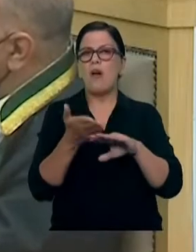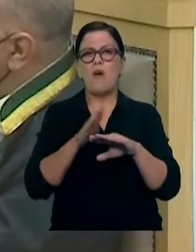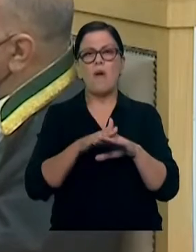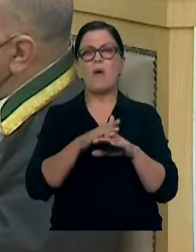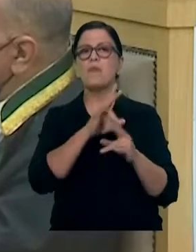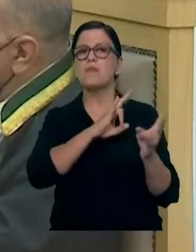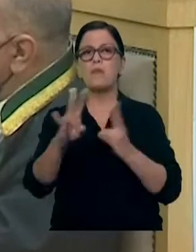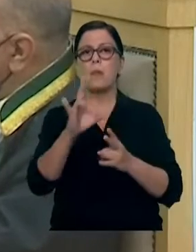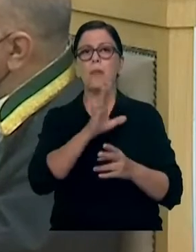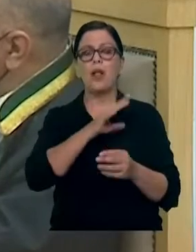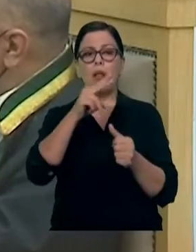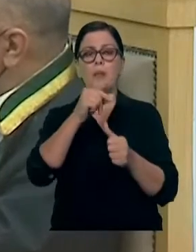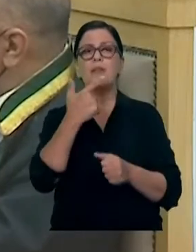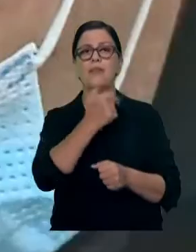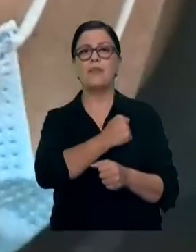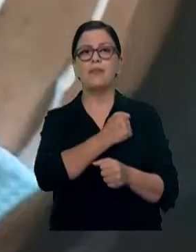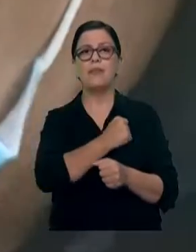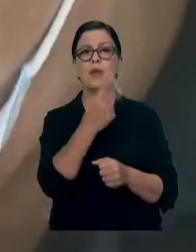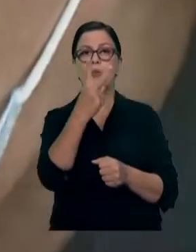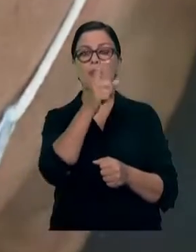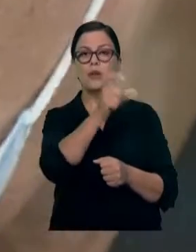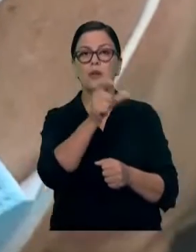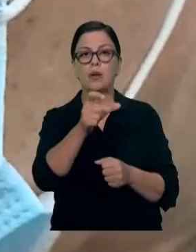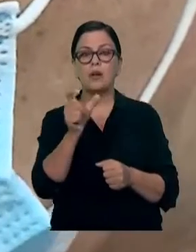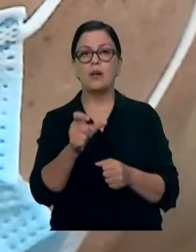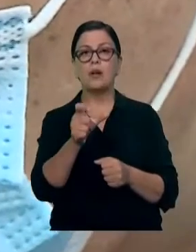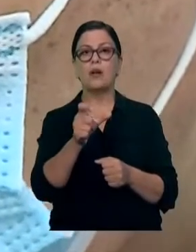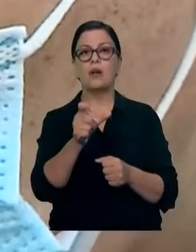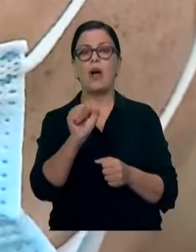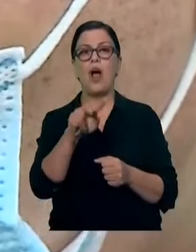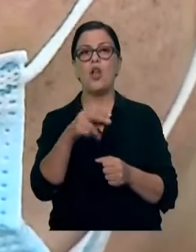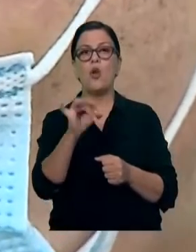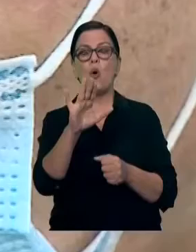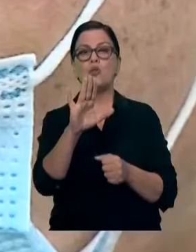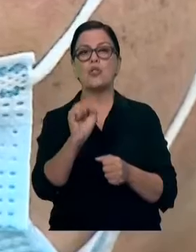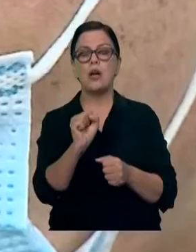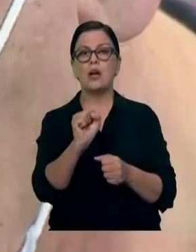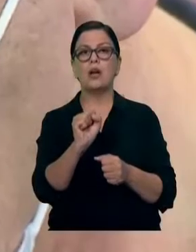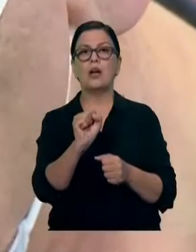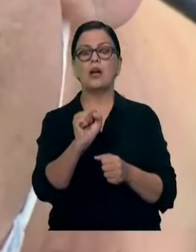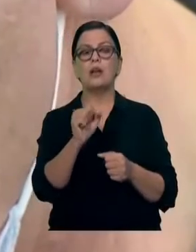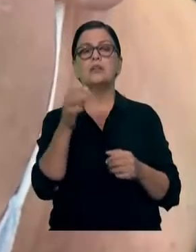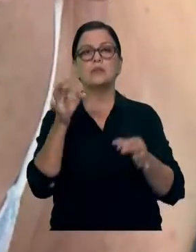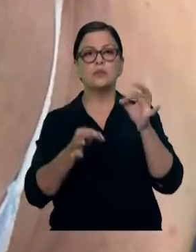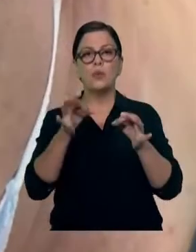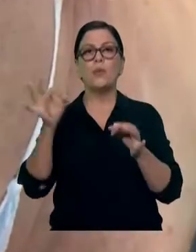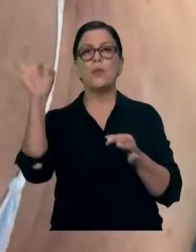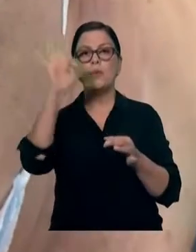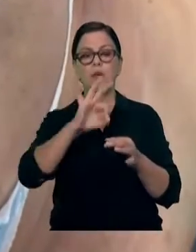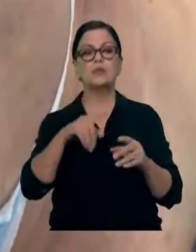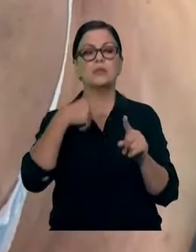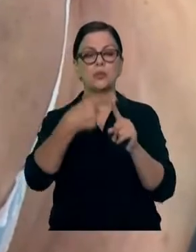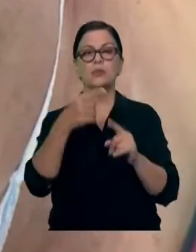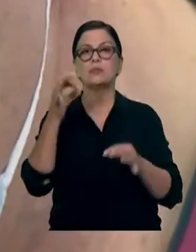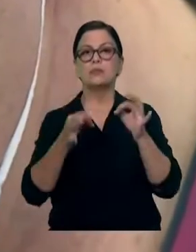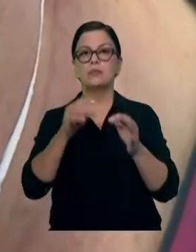olunan erməni hərbçilər Mkrtıçyan Lyudvik Mkrtıçoviç və Xosrovyan Alyosha Aramaisoviçin cinayət işi üzrə məhkəmənin növbəti